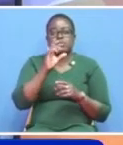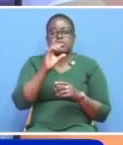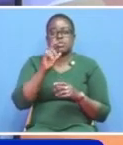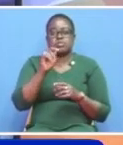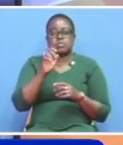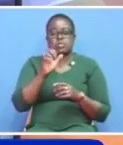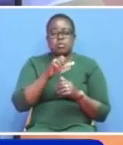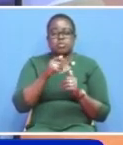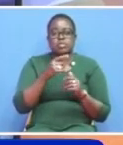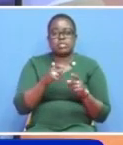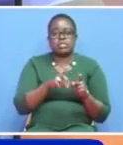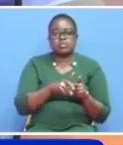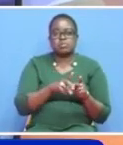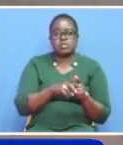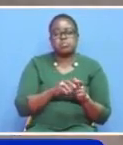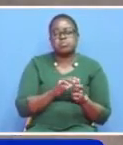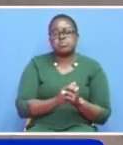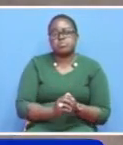Ben Musawa na ukutubingwe.